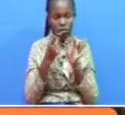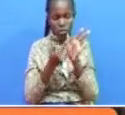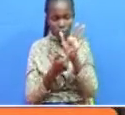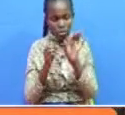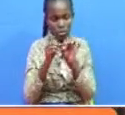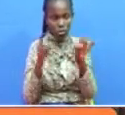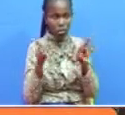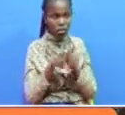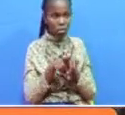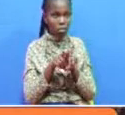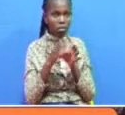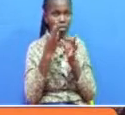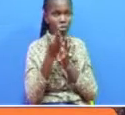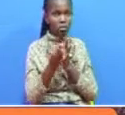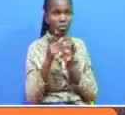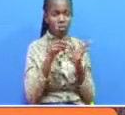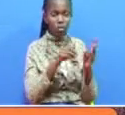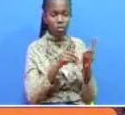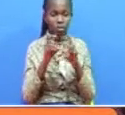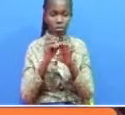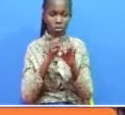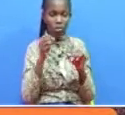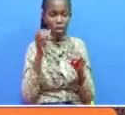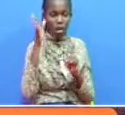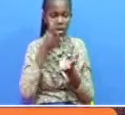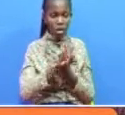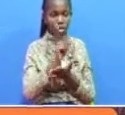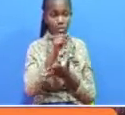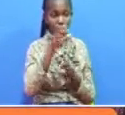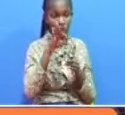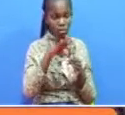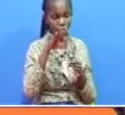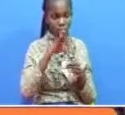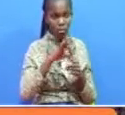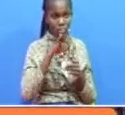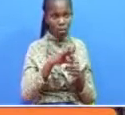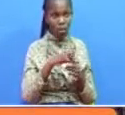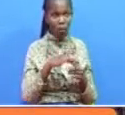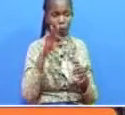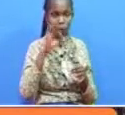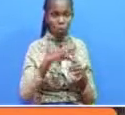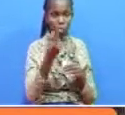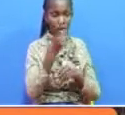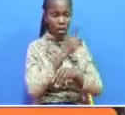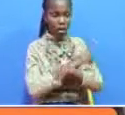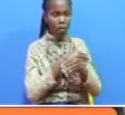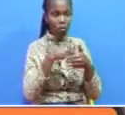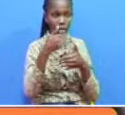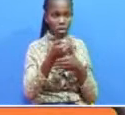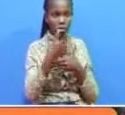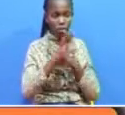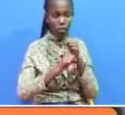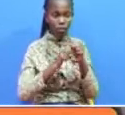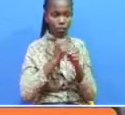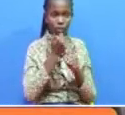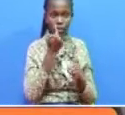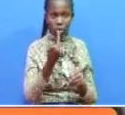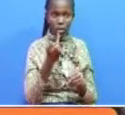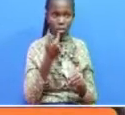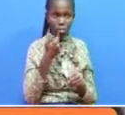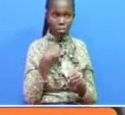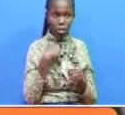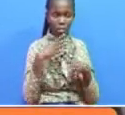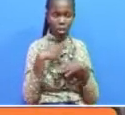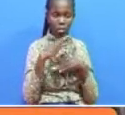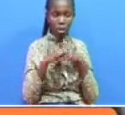wema kumika nundu ni aki yaku ya kukunakura. Na zikuna wa omote nyomwe tinawamia keta. Kwa hini imisa kila